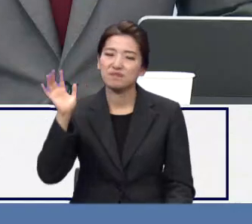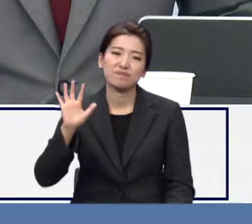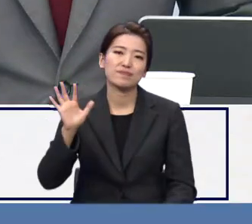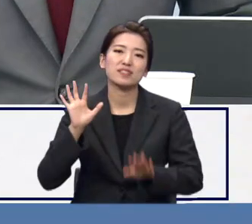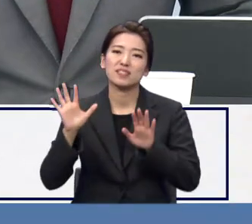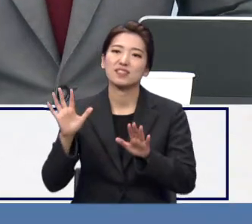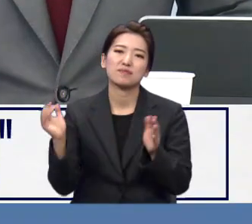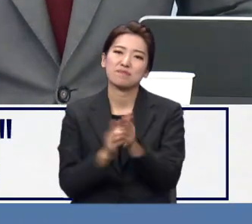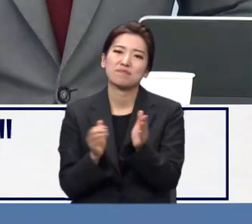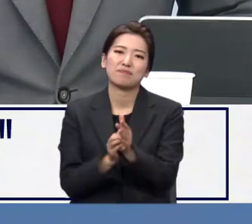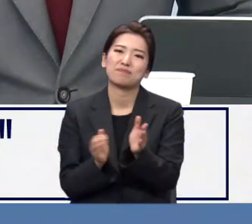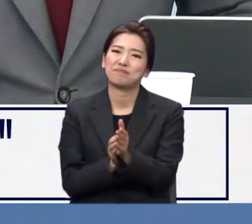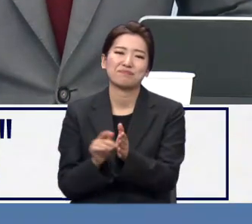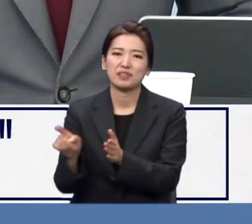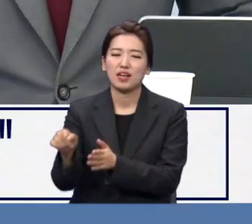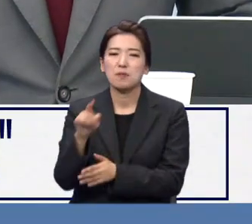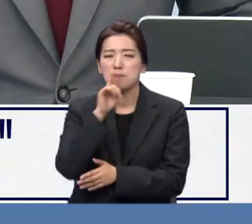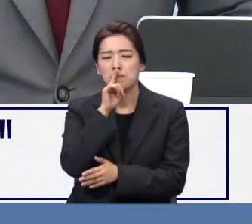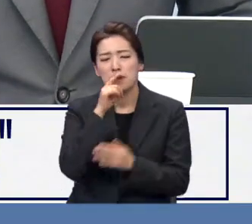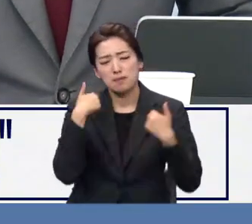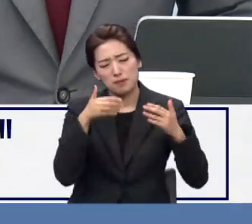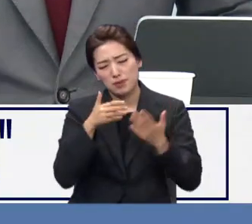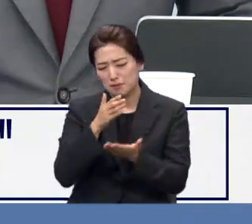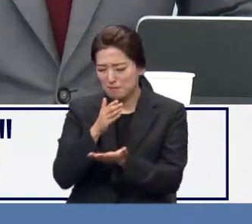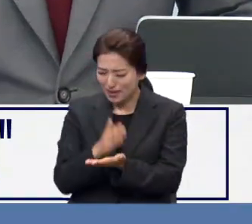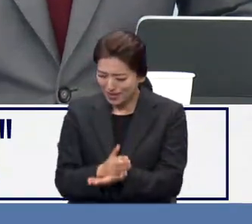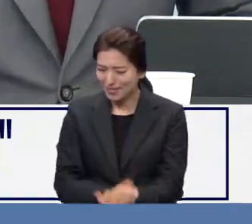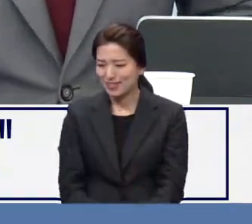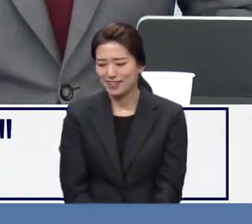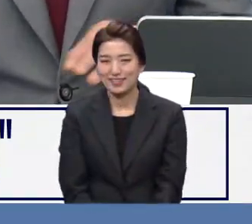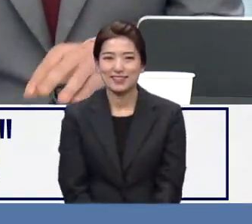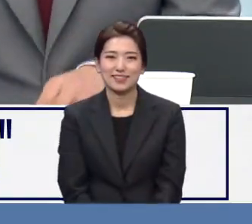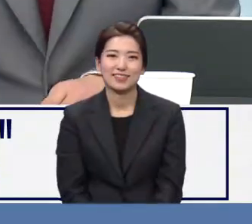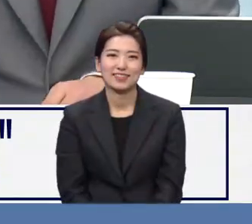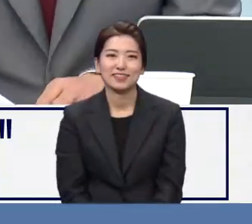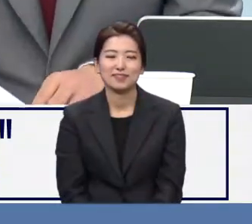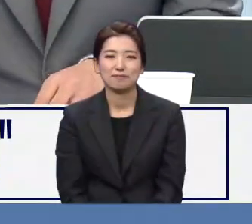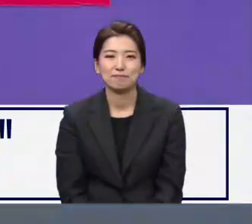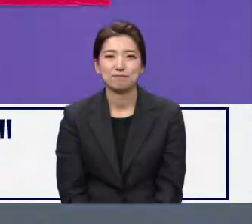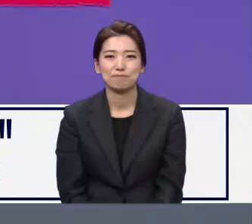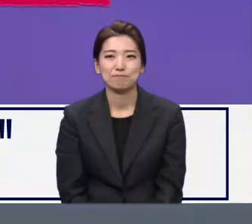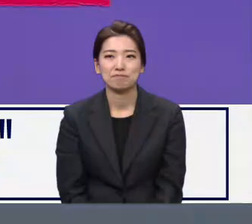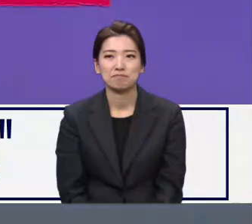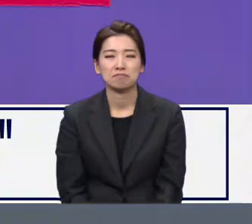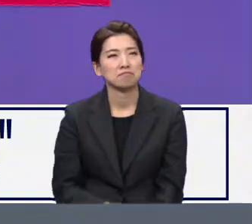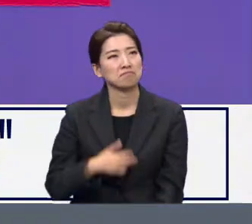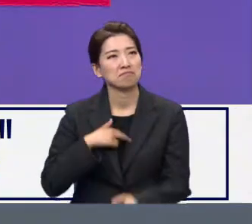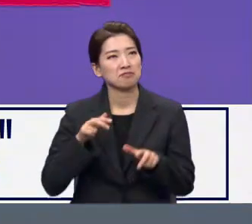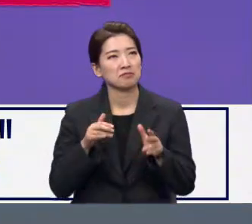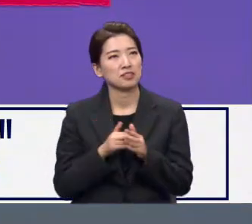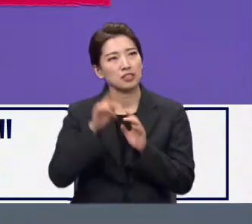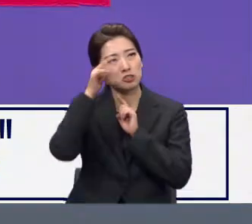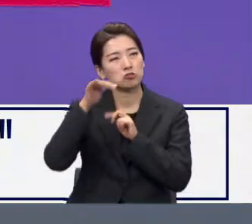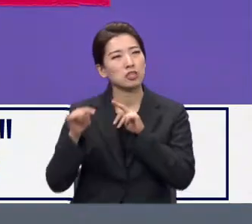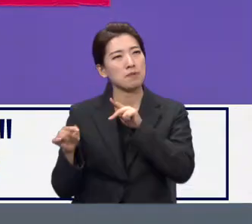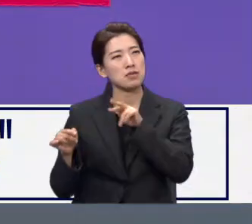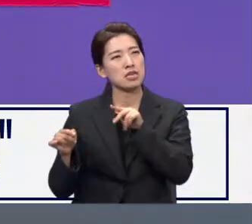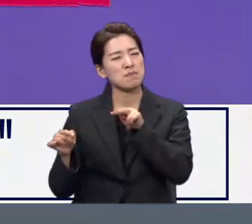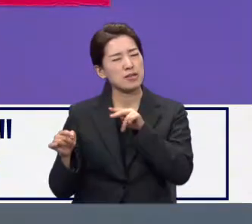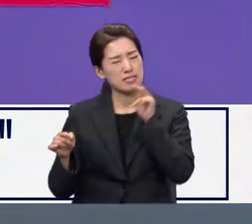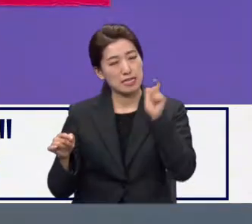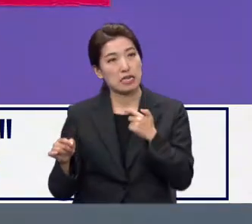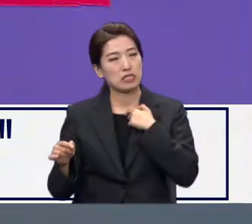그래서 그만했으면 좋겠다음네 아네 지금까지 내가 이렇게 이준석 전 대표에 대해서 세게 얘기한 적이